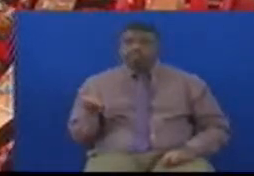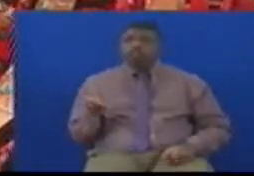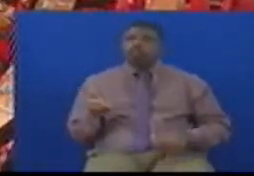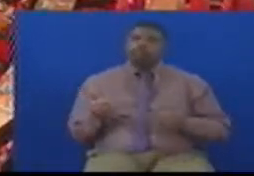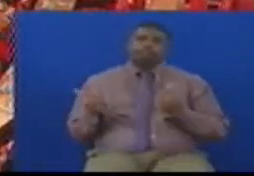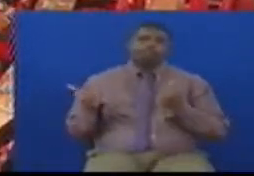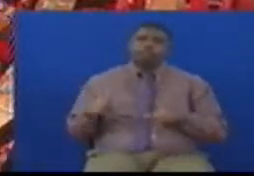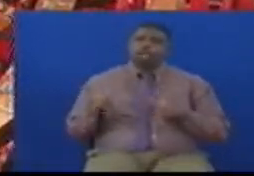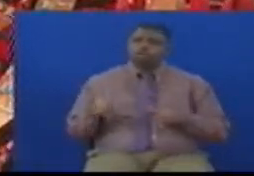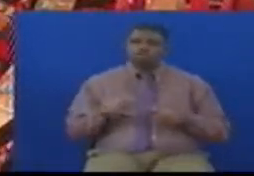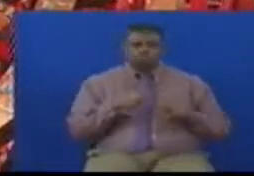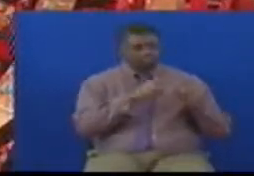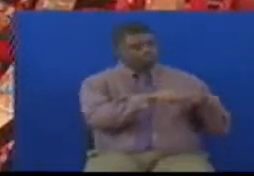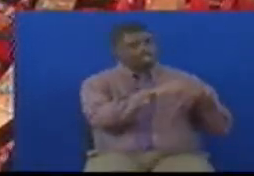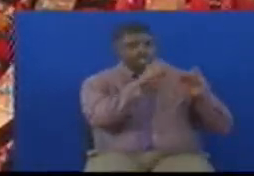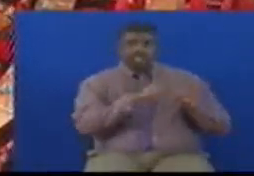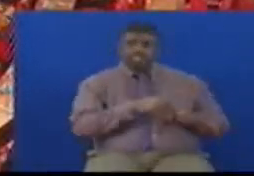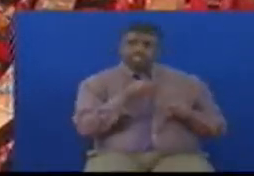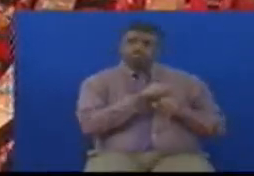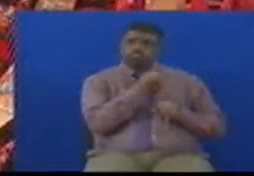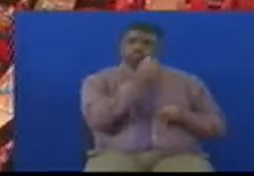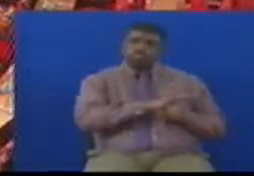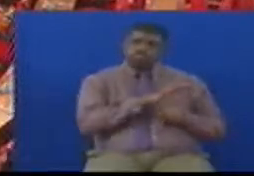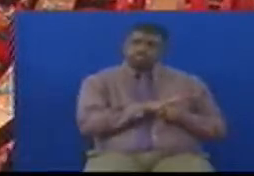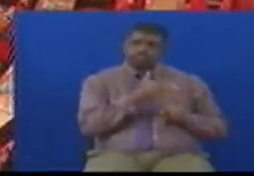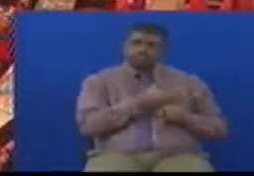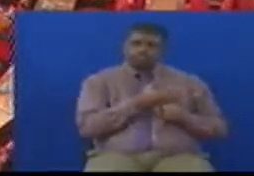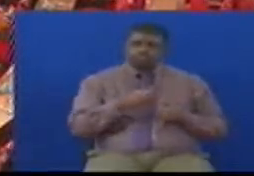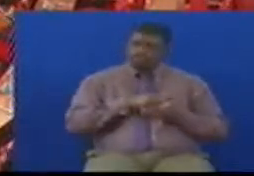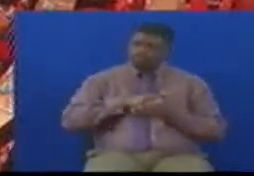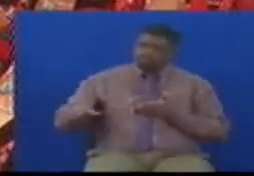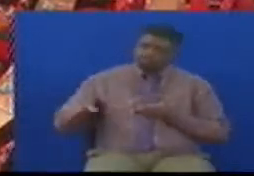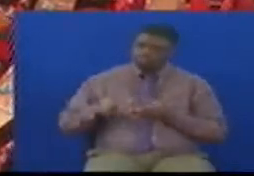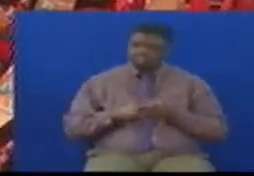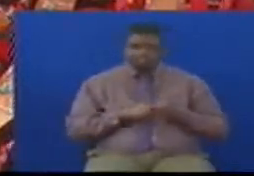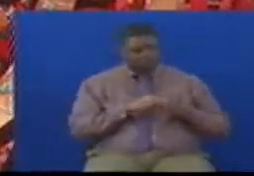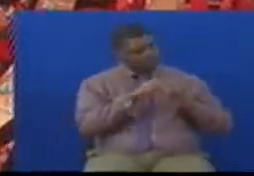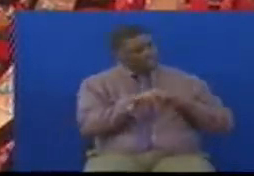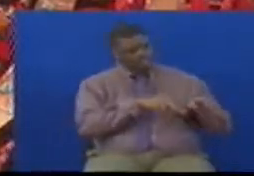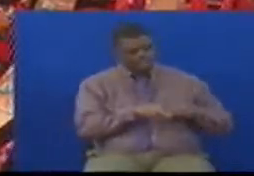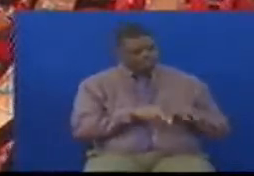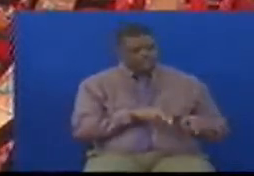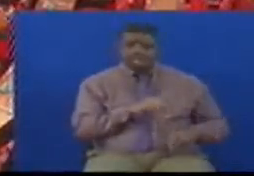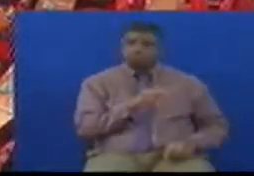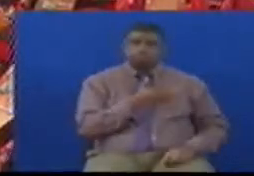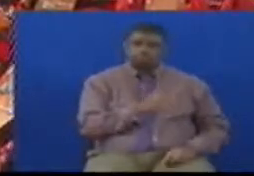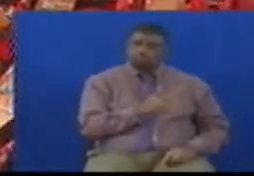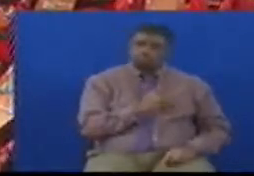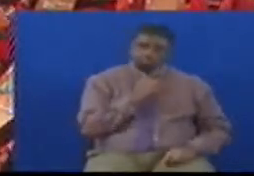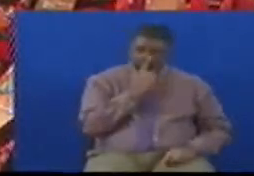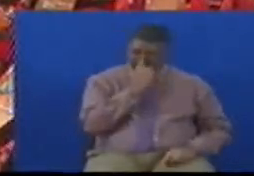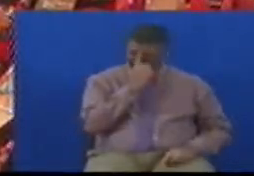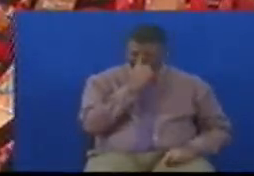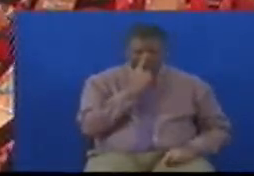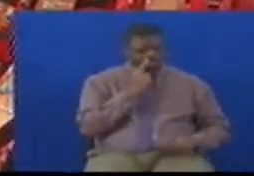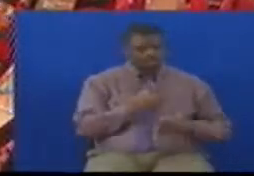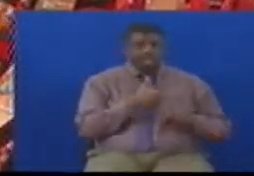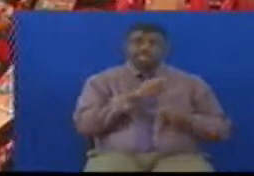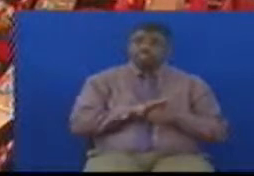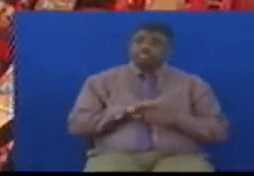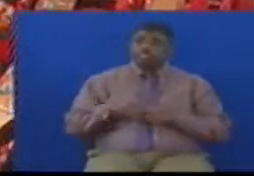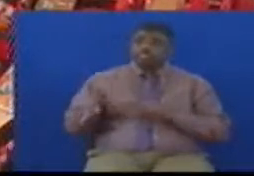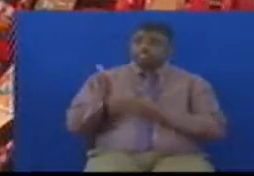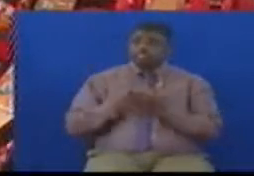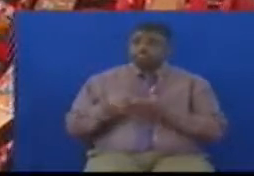katika eneo la bandari shughuli nyingi zinazohusu manunuzi na mikataba haziko vizuri. Kwa hiyo kila mara maeneo ya manunuzi